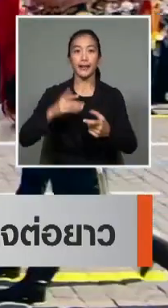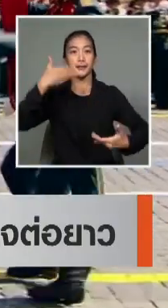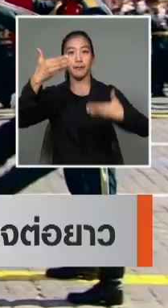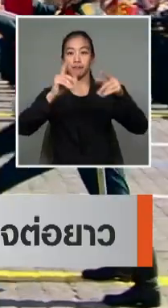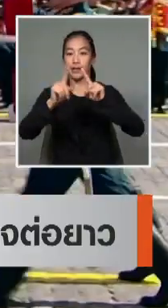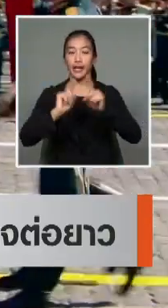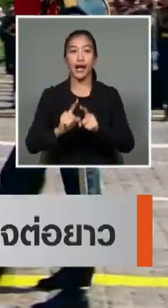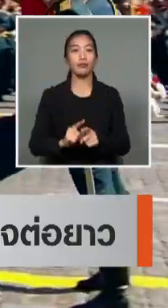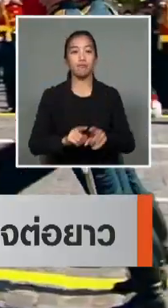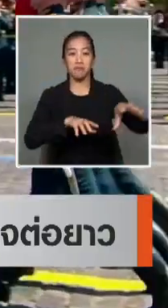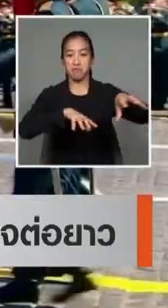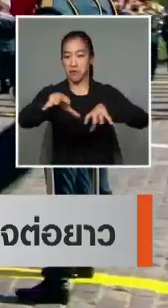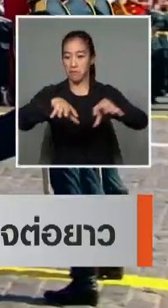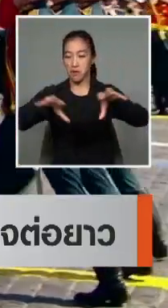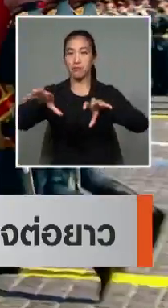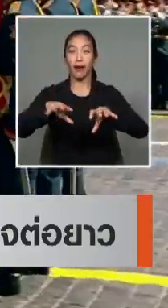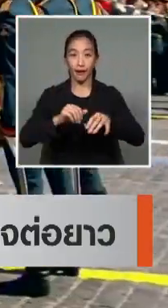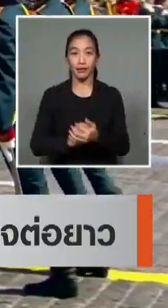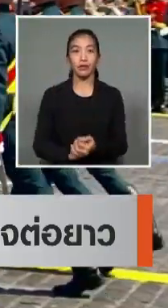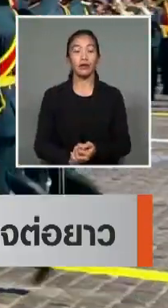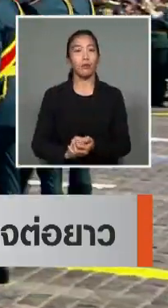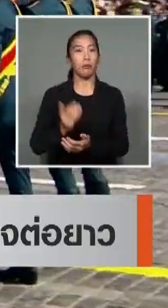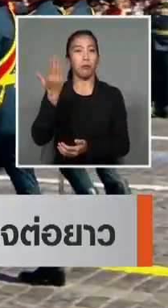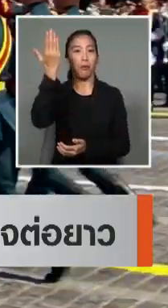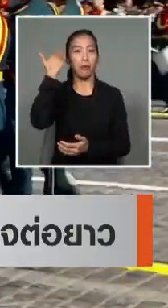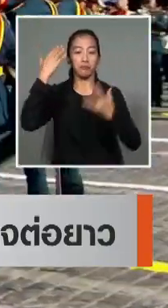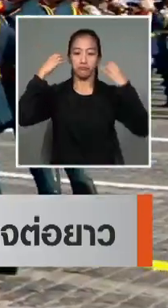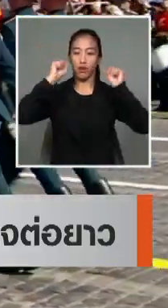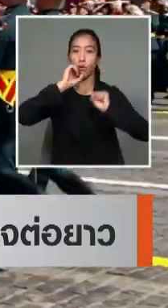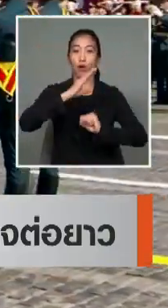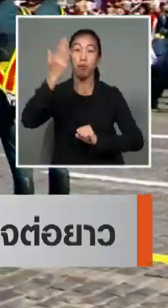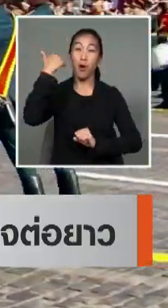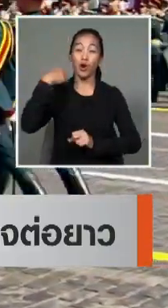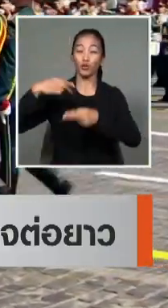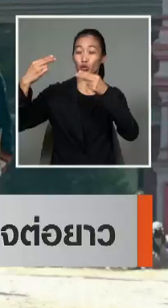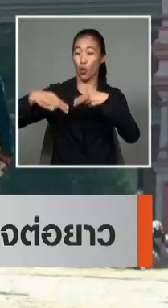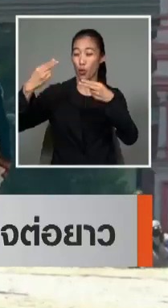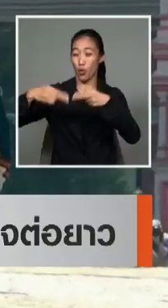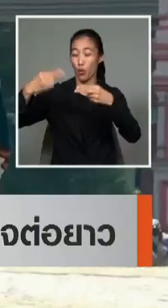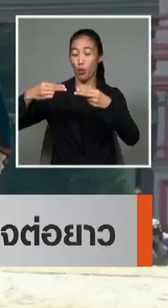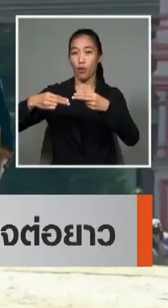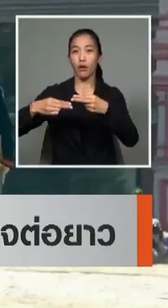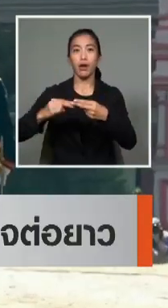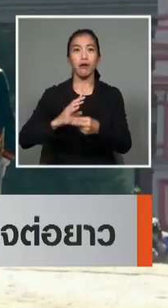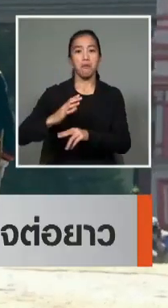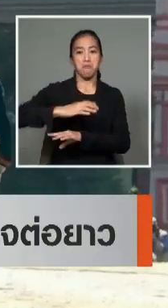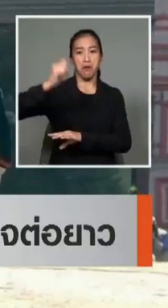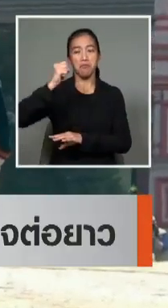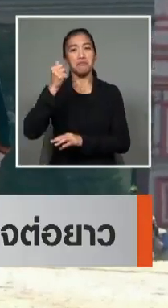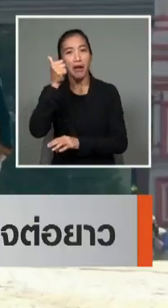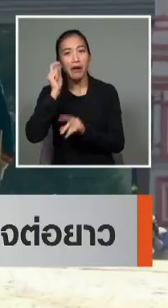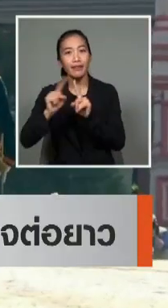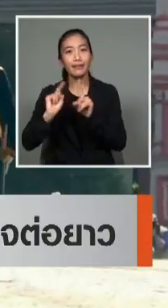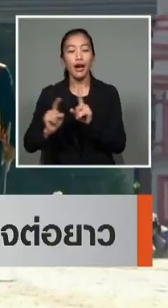ล้วก็ปูตินก็ประกาศด้วยค่ะว่าชัยชนะของโซเวียตในยุคสงครามยังเป็นที่จดจำของชาวรัสเซียมาจนถึงยุคปัจจุบันนะ